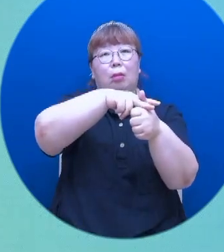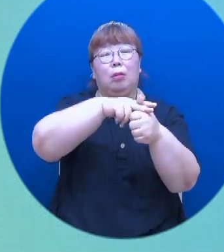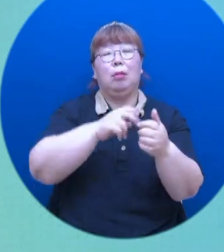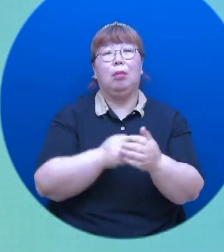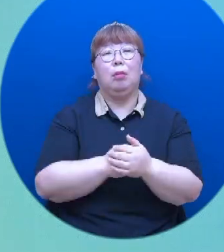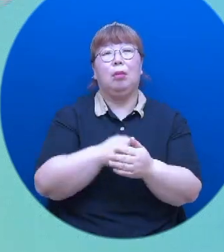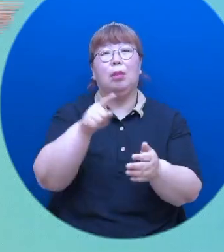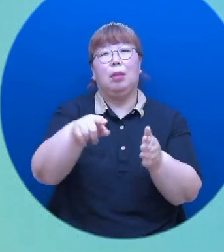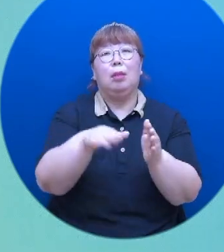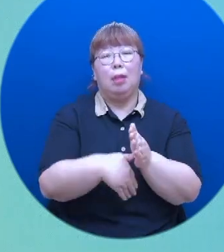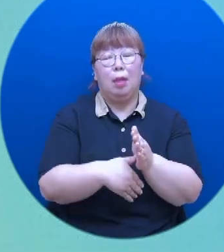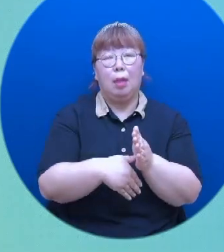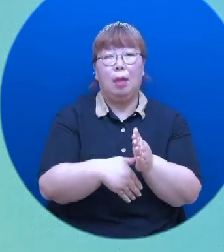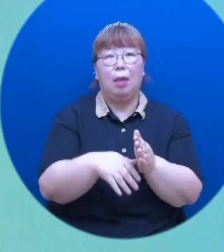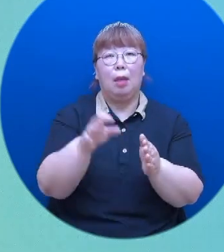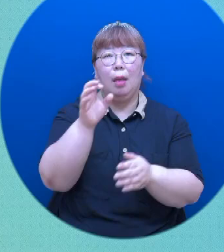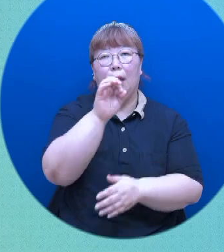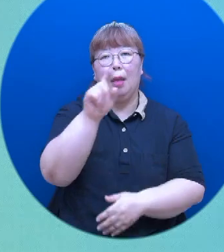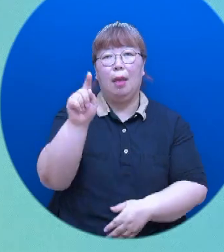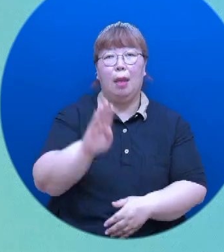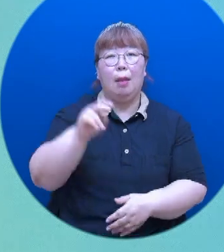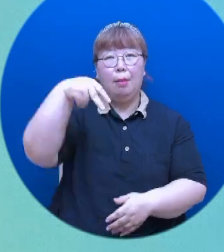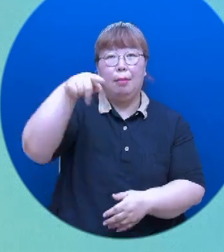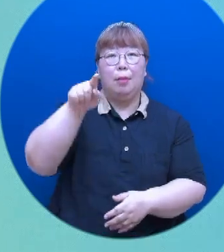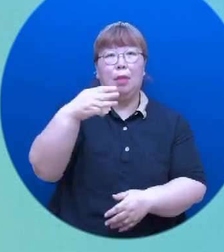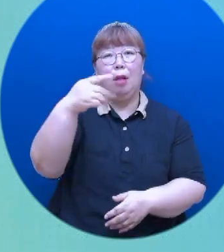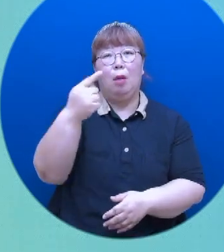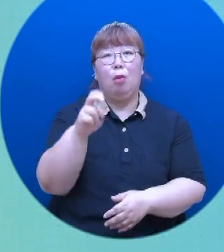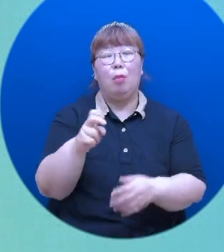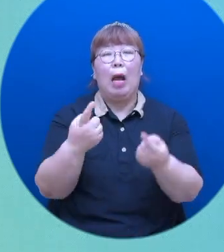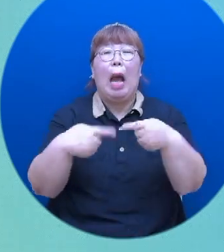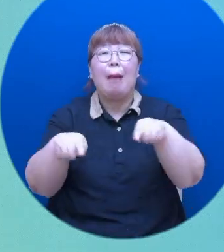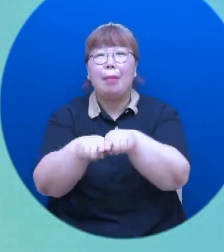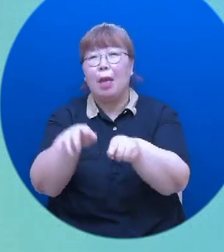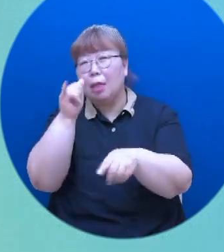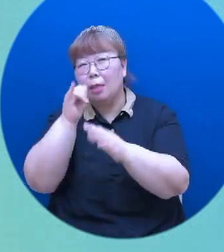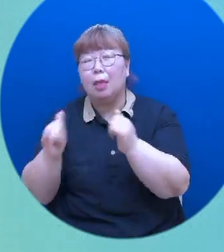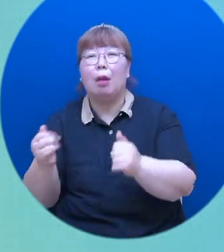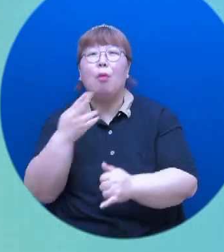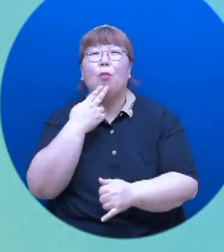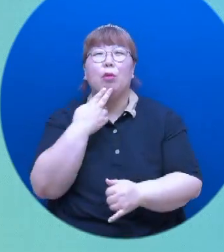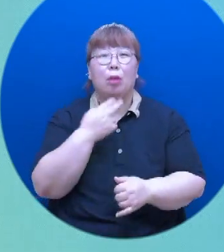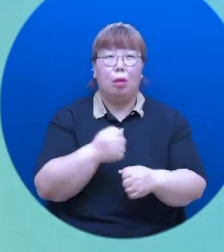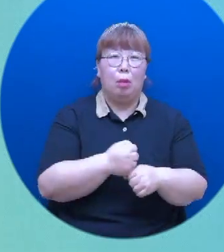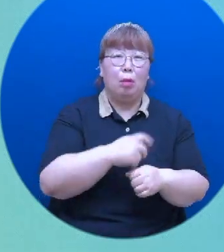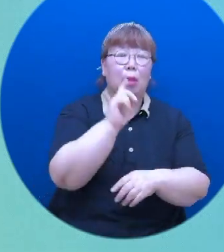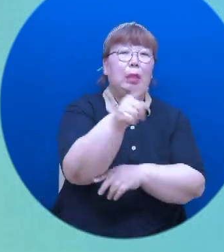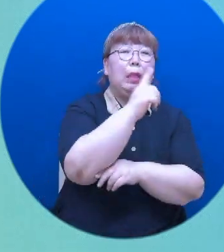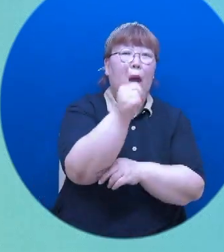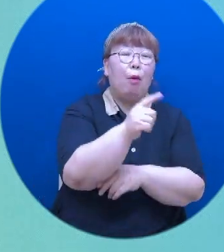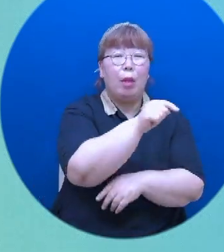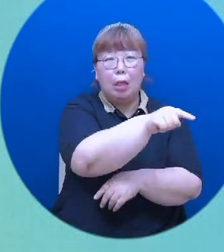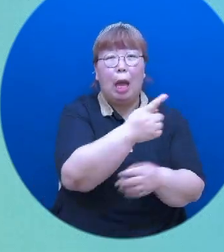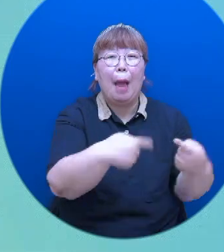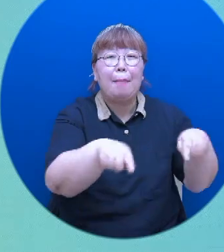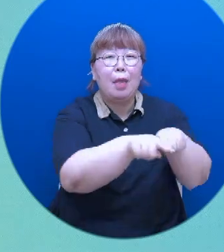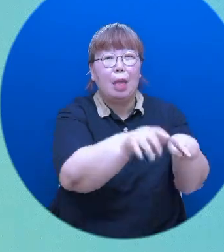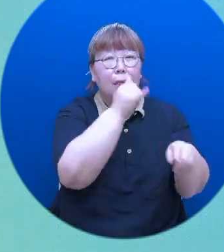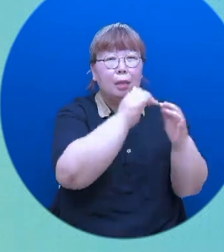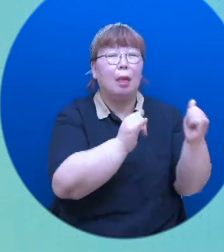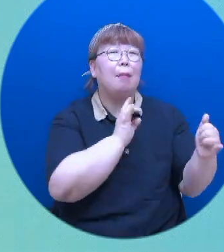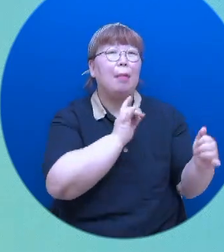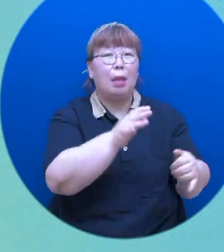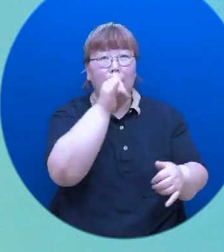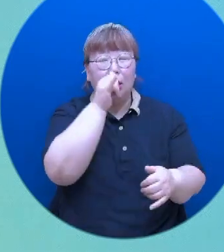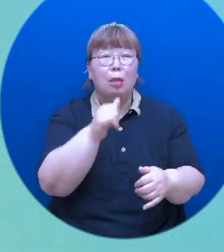그때 압살롬의 편에 있는 사람 한 명도 없어요. 다윗 편에 있는 사람만 있어요. 즉시 압살롬의